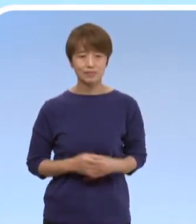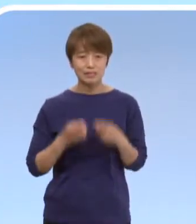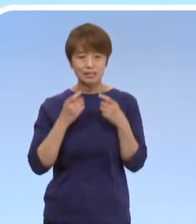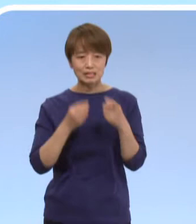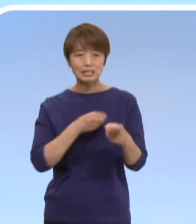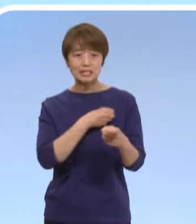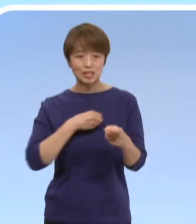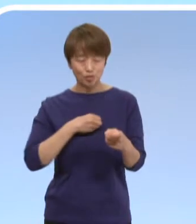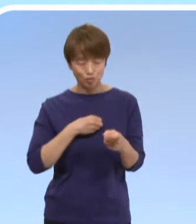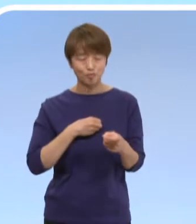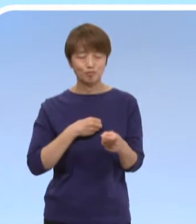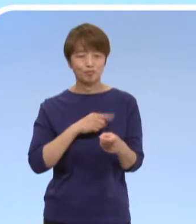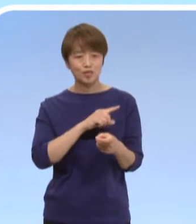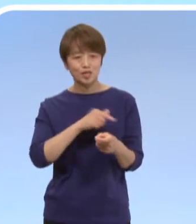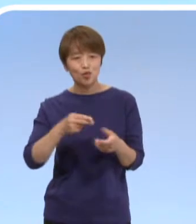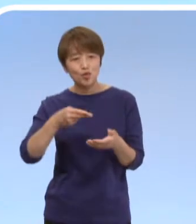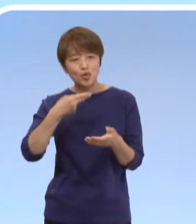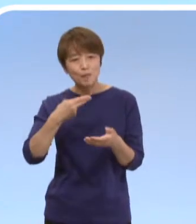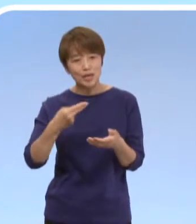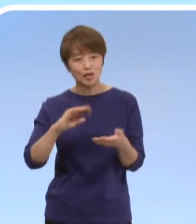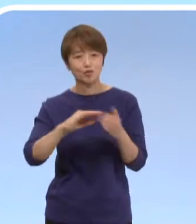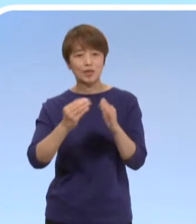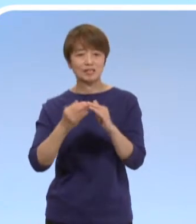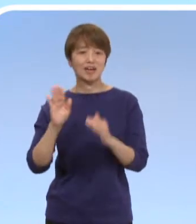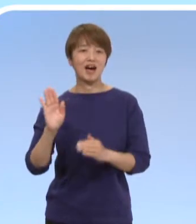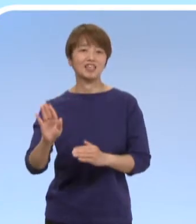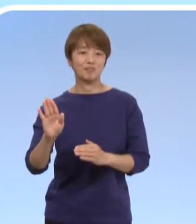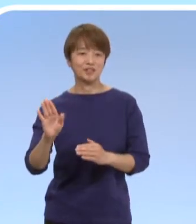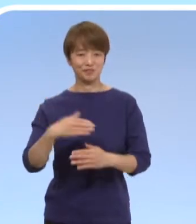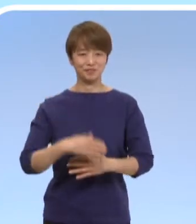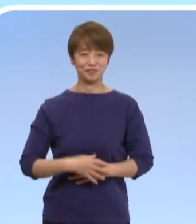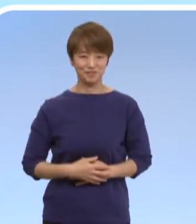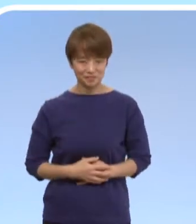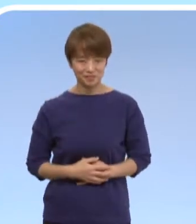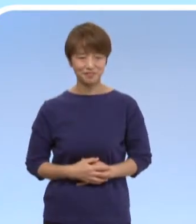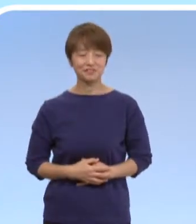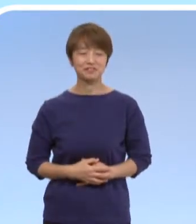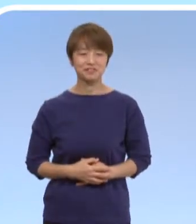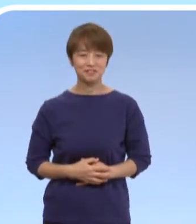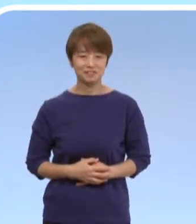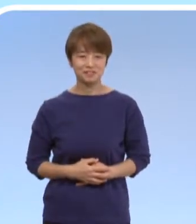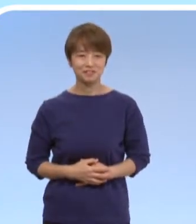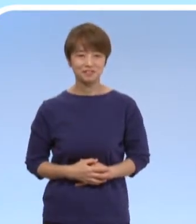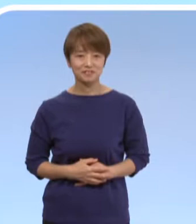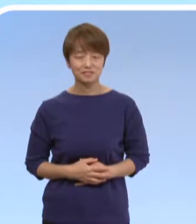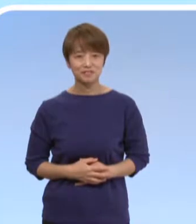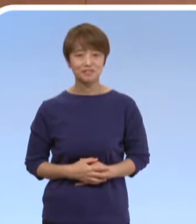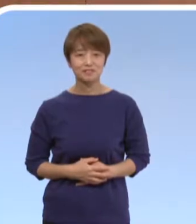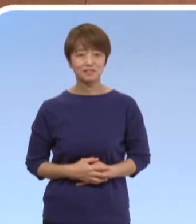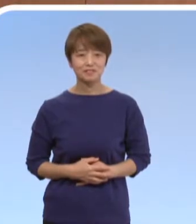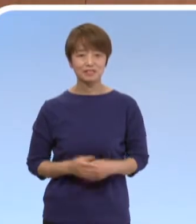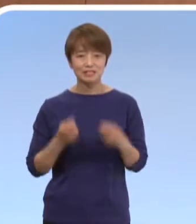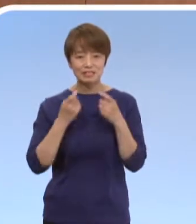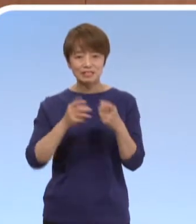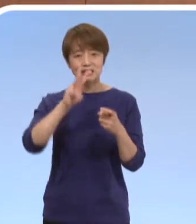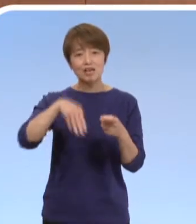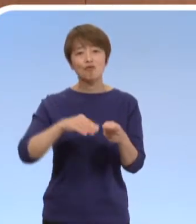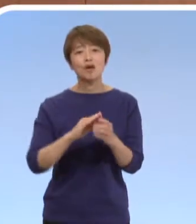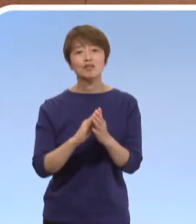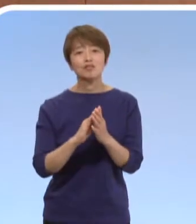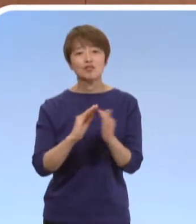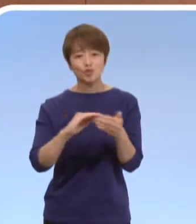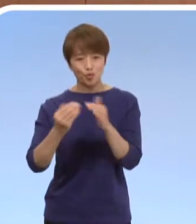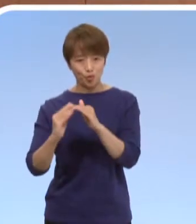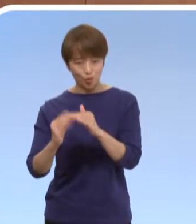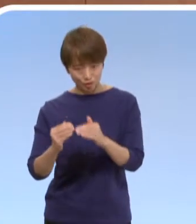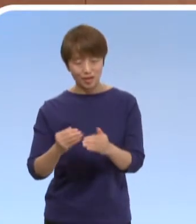そんなしし肉を使った美味しいグルメをたくさん食べられる町があるんです。 稲川町で絶品